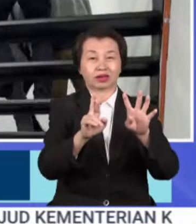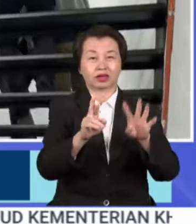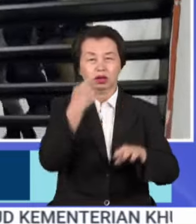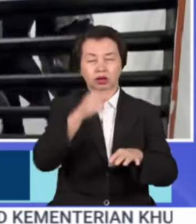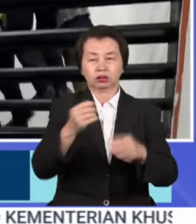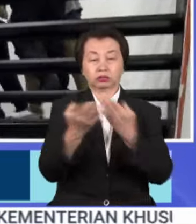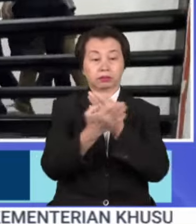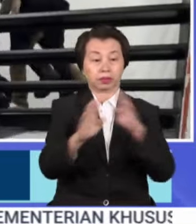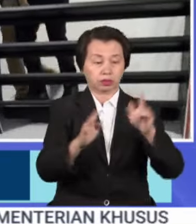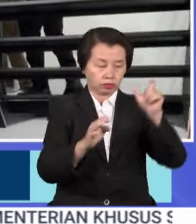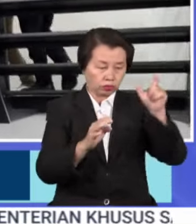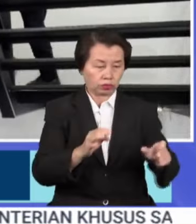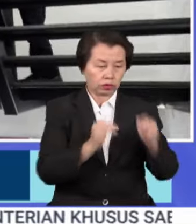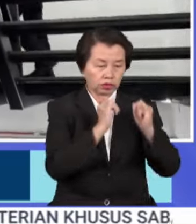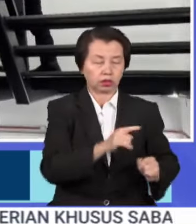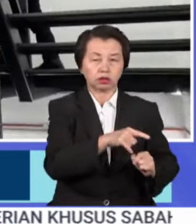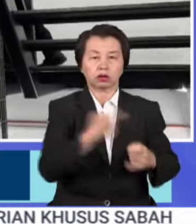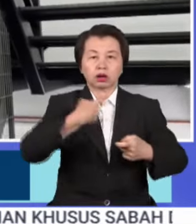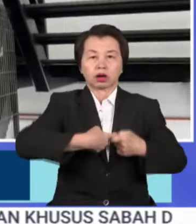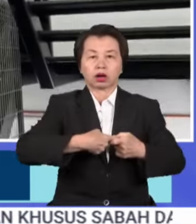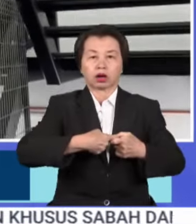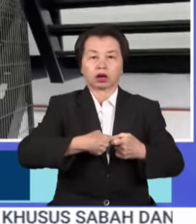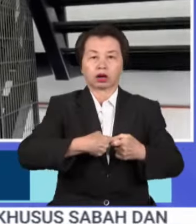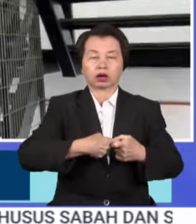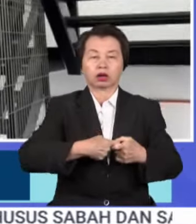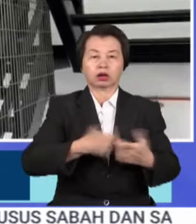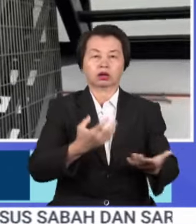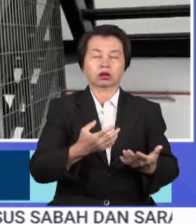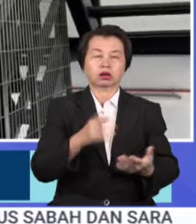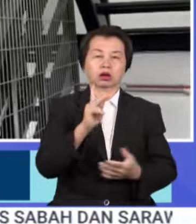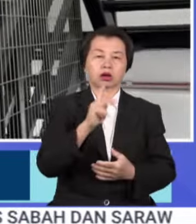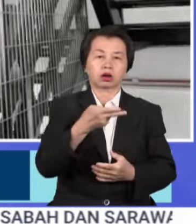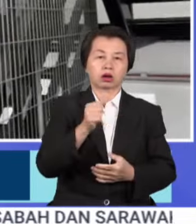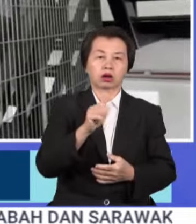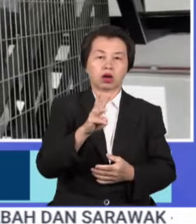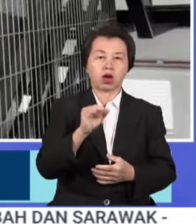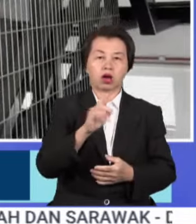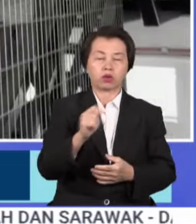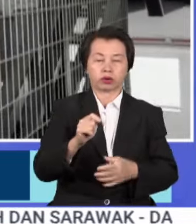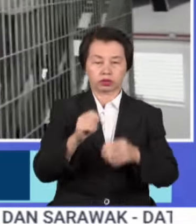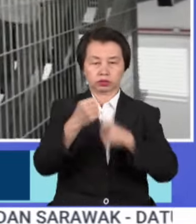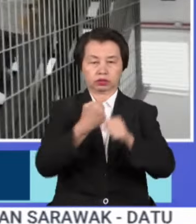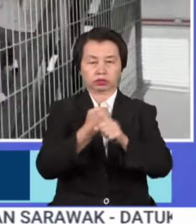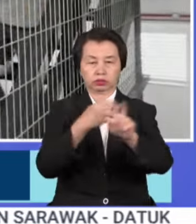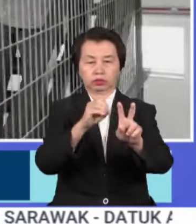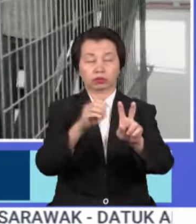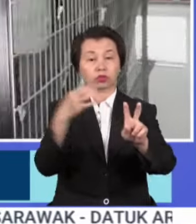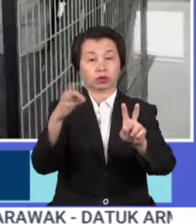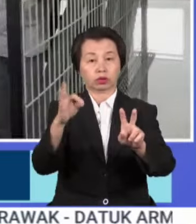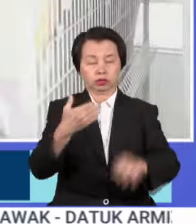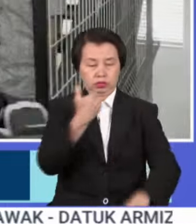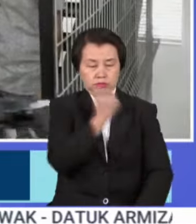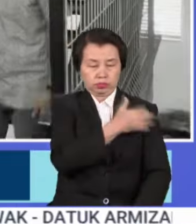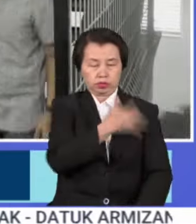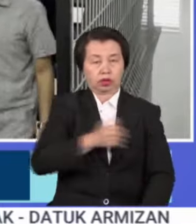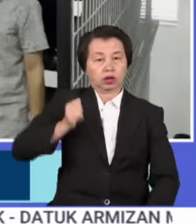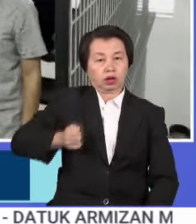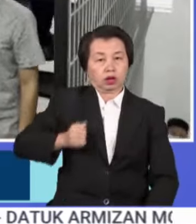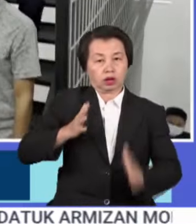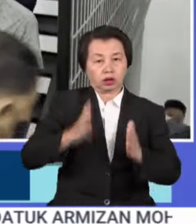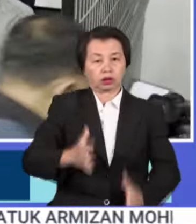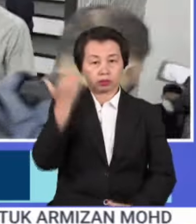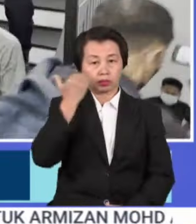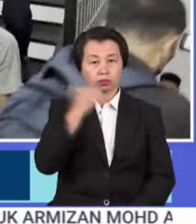untuk melepaskan seorang individu berkaitan kes khalwat pada 2019. Bekas hakim Mahkamah Syariah Burhanuddin Ismi